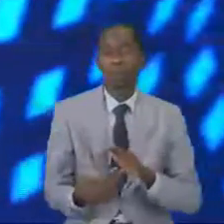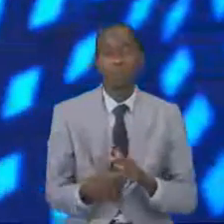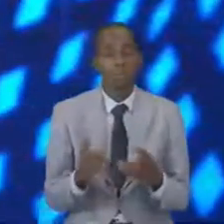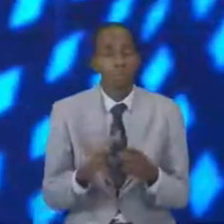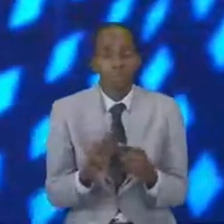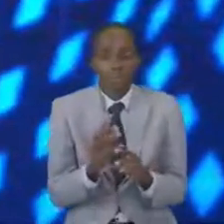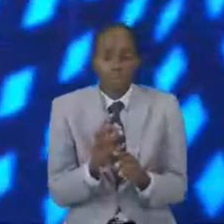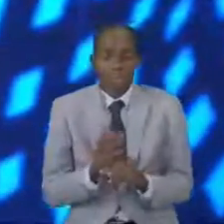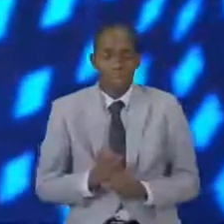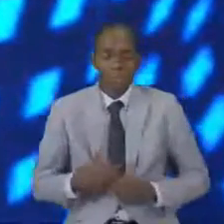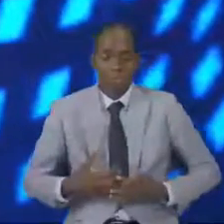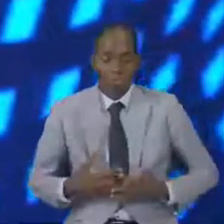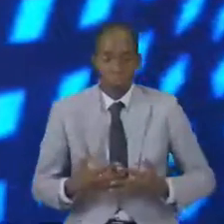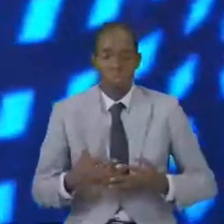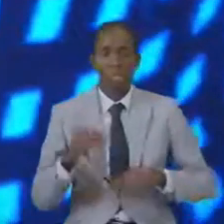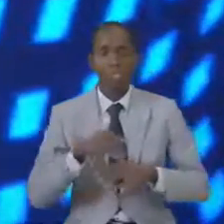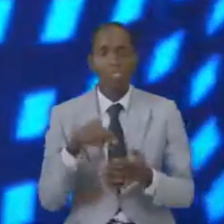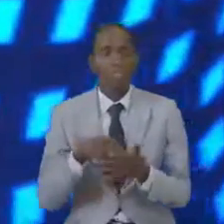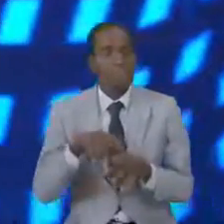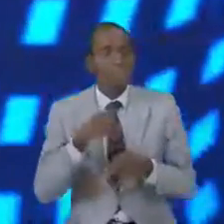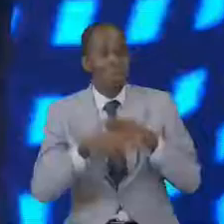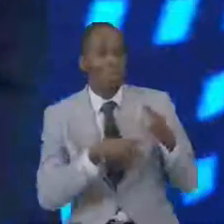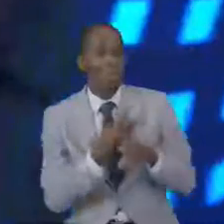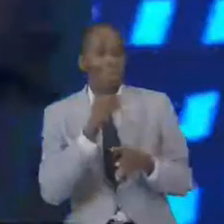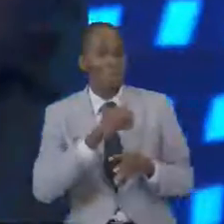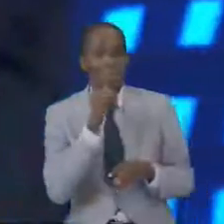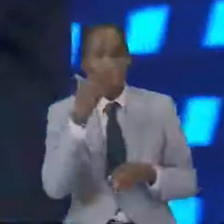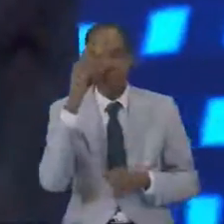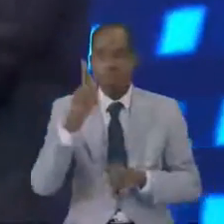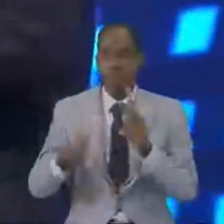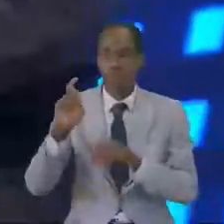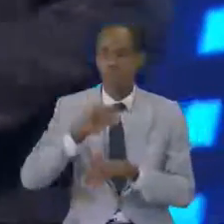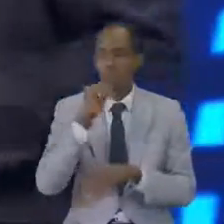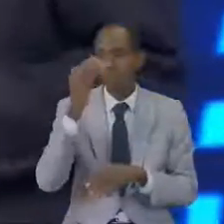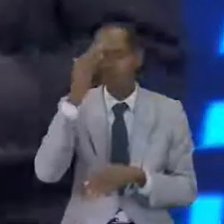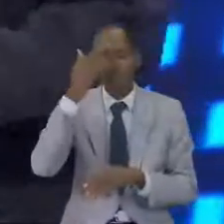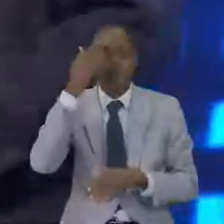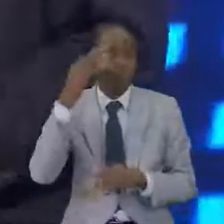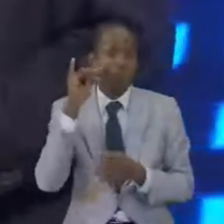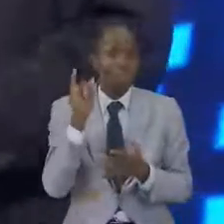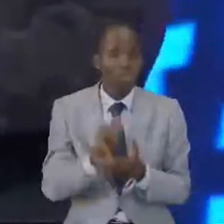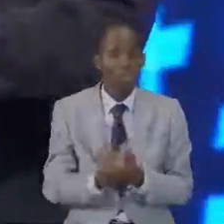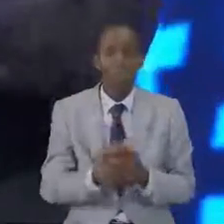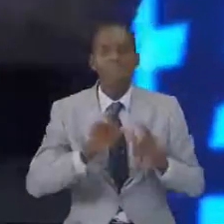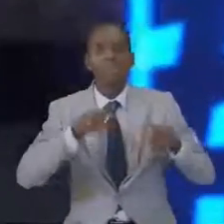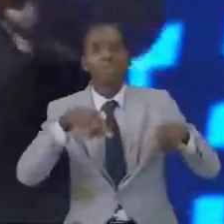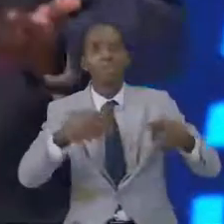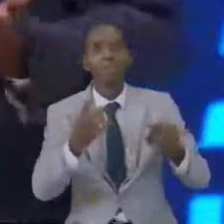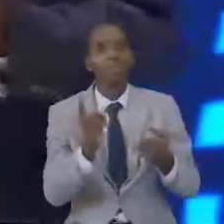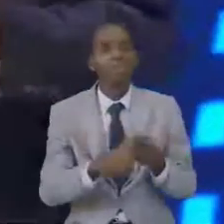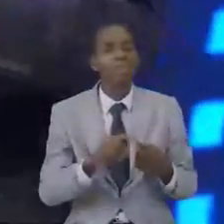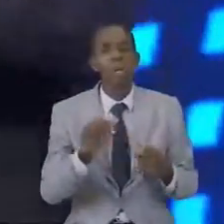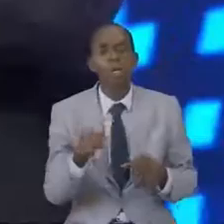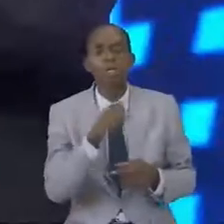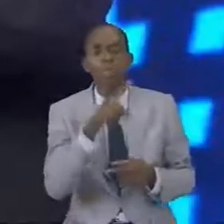je n'espérais pas être enceinte maintenant et personne ne peut le savoir personne doit le savoir et à cause de cela ils vont s'entendre pour